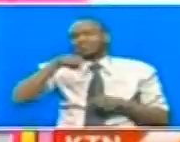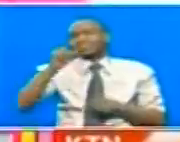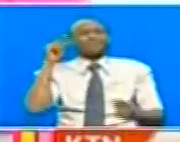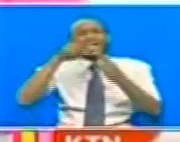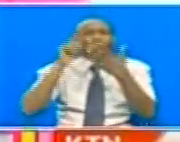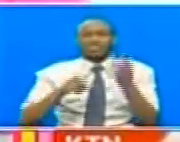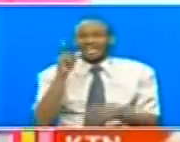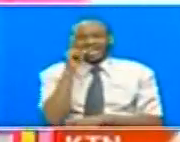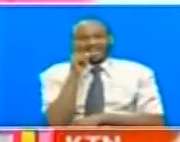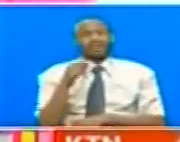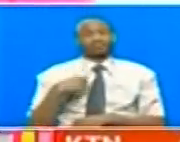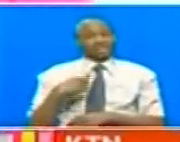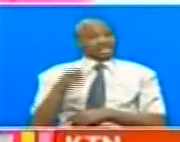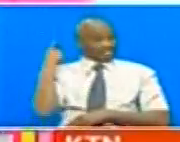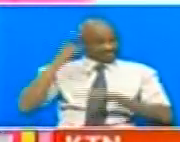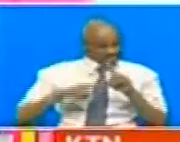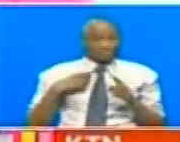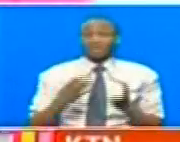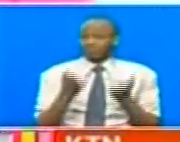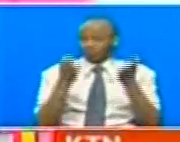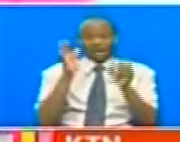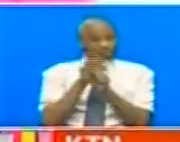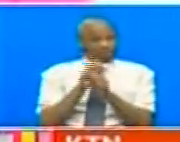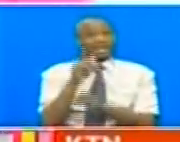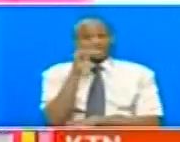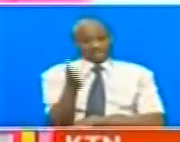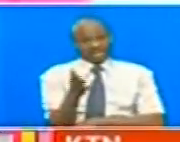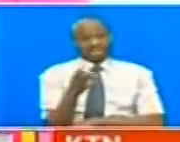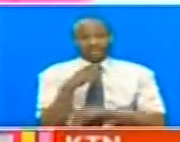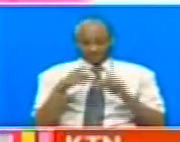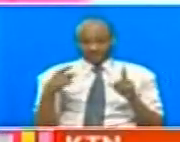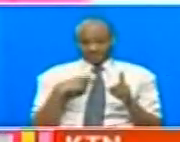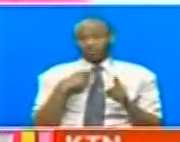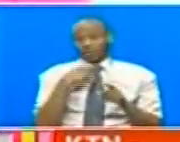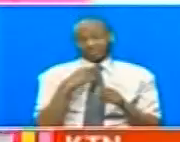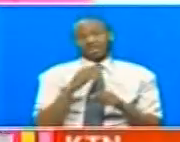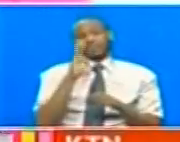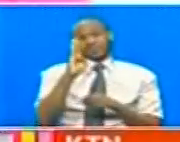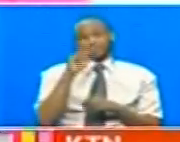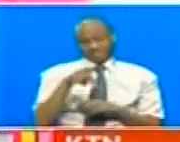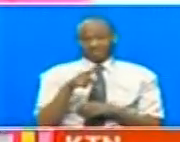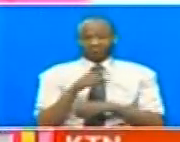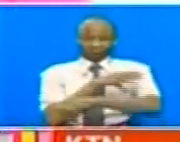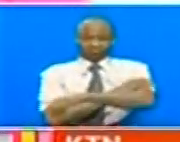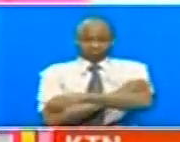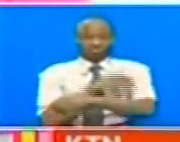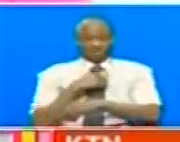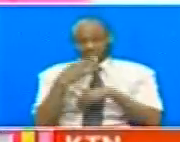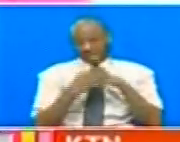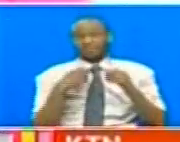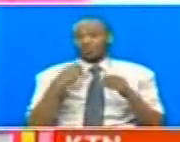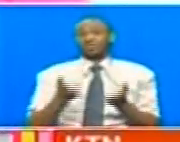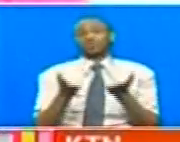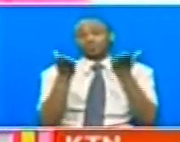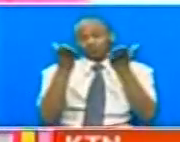London? Last year I improved a lot in London, which is still my PB at the moment. So I am looking forward to improve